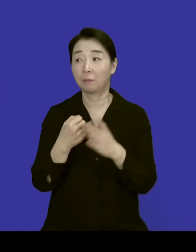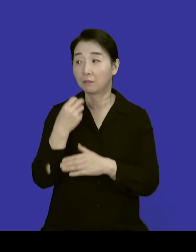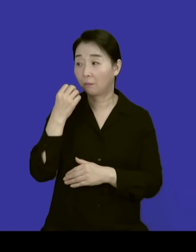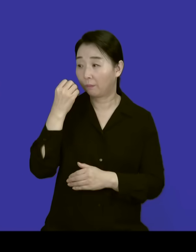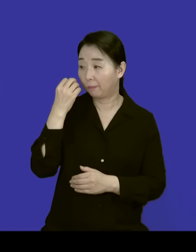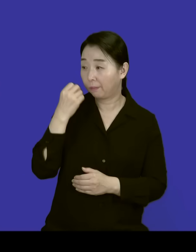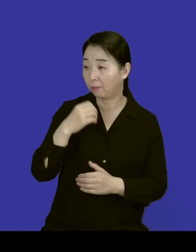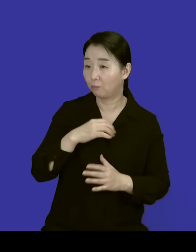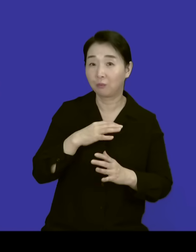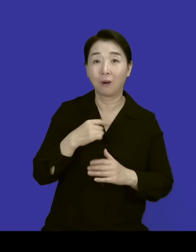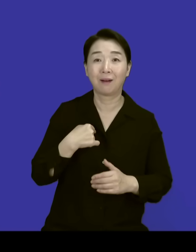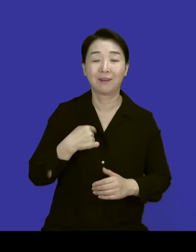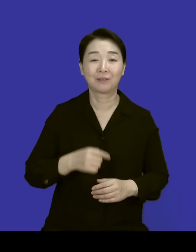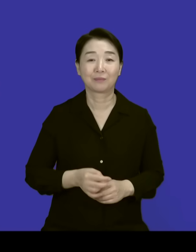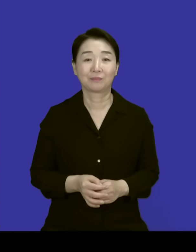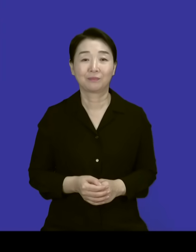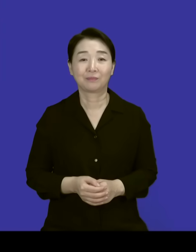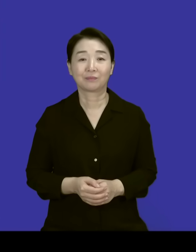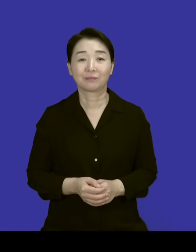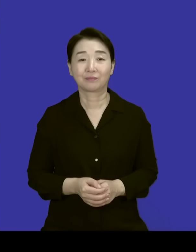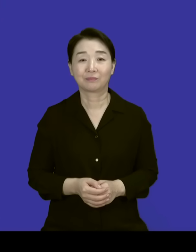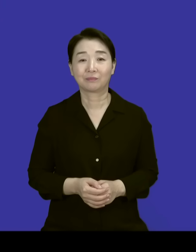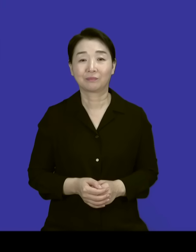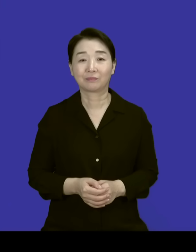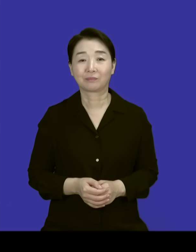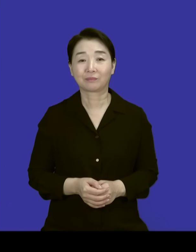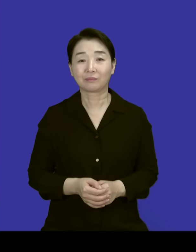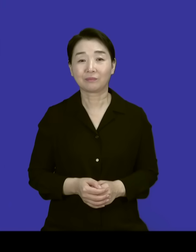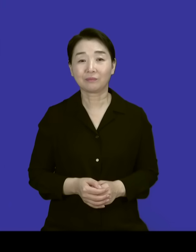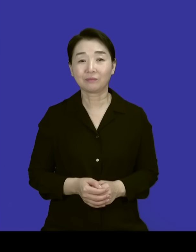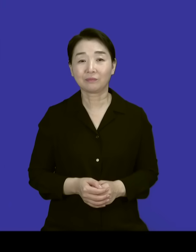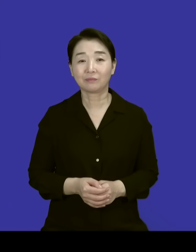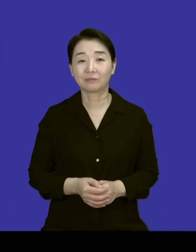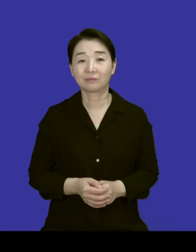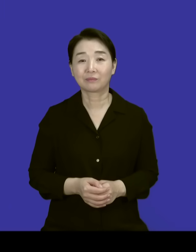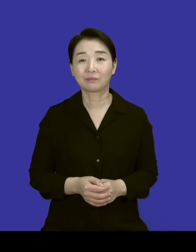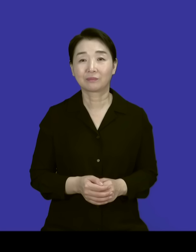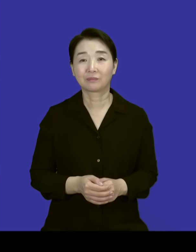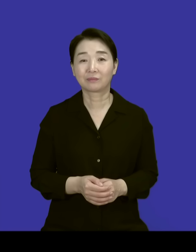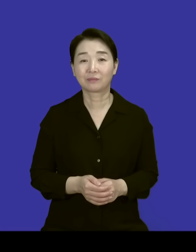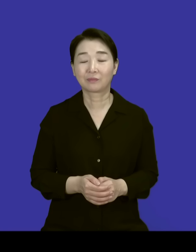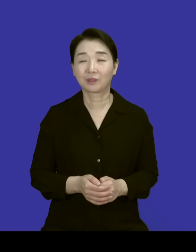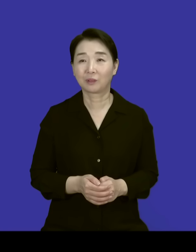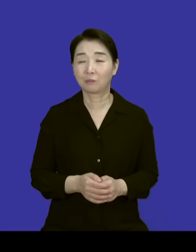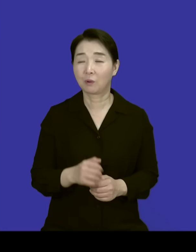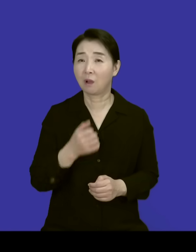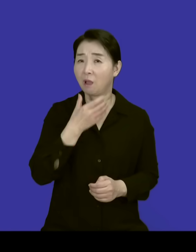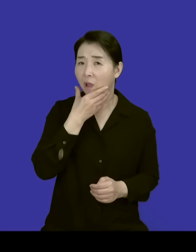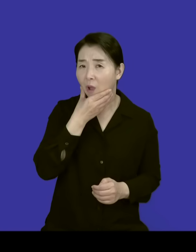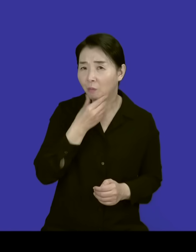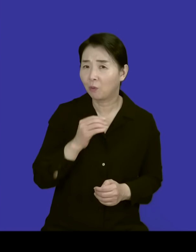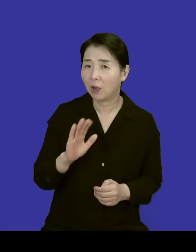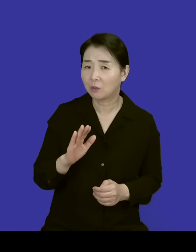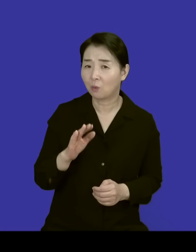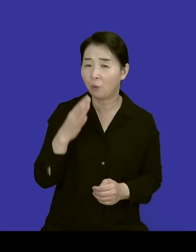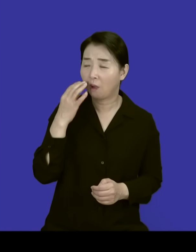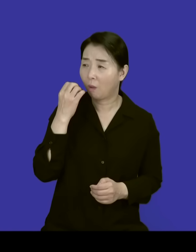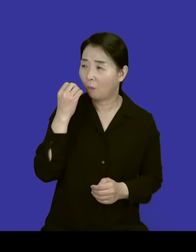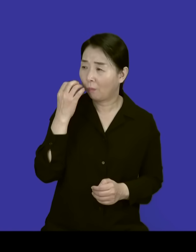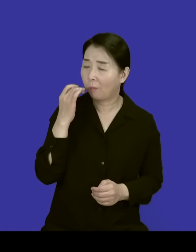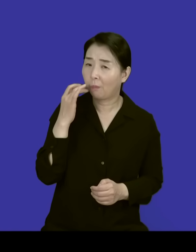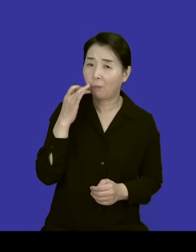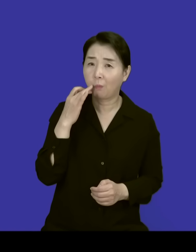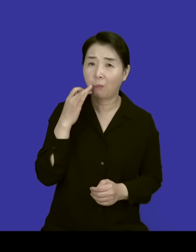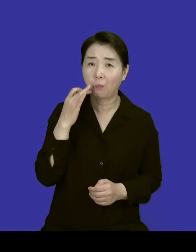거예요. 네. 뭔가 약간 모르겠어요. 이게 막 행복하고 이러고 이런 게 아니고 네.